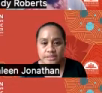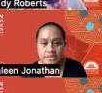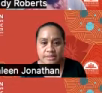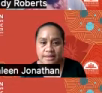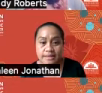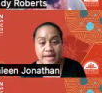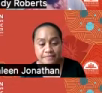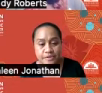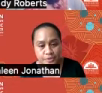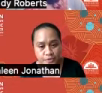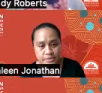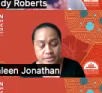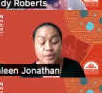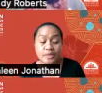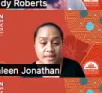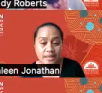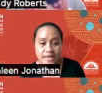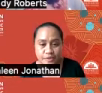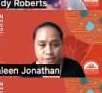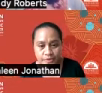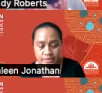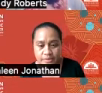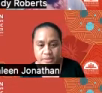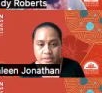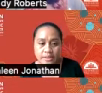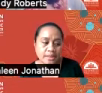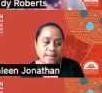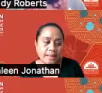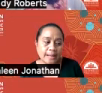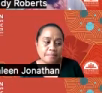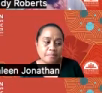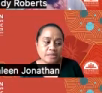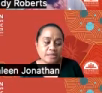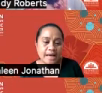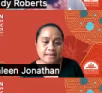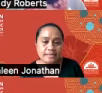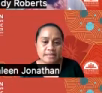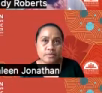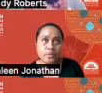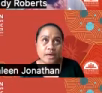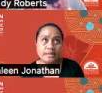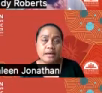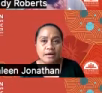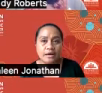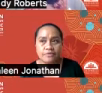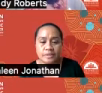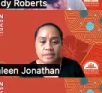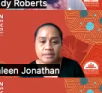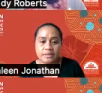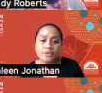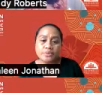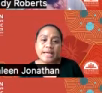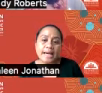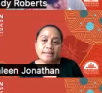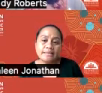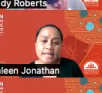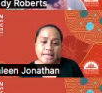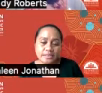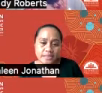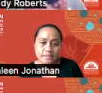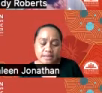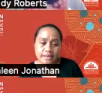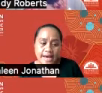2 hours. 13/17 بالفعل. Marshall Islands is one of three